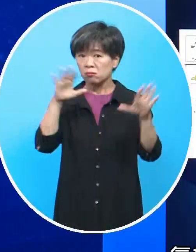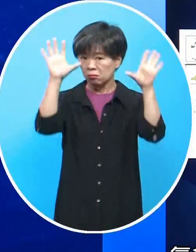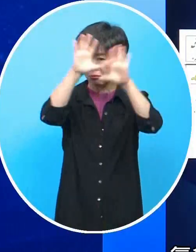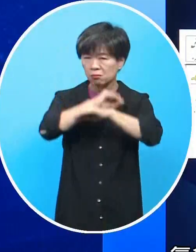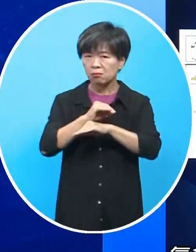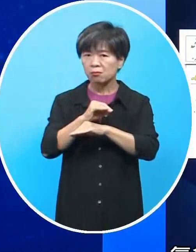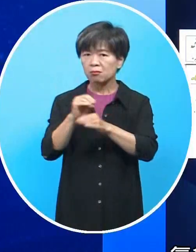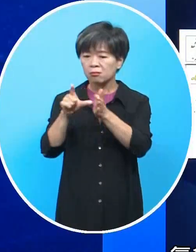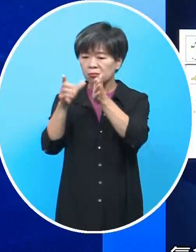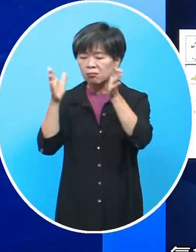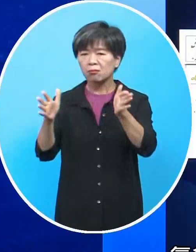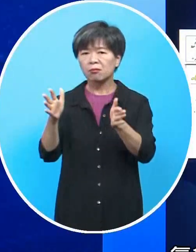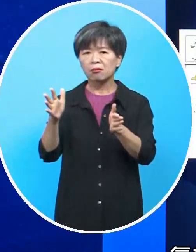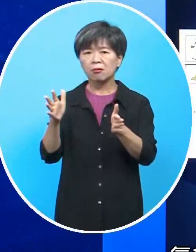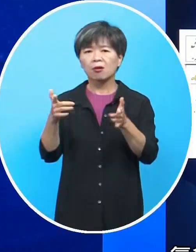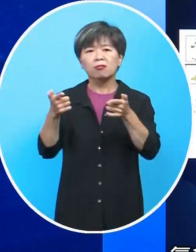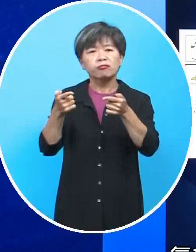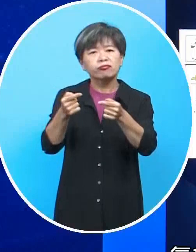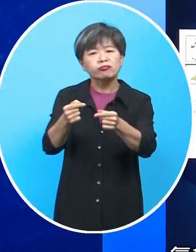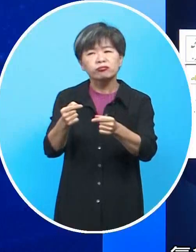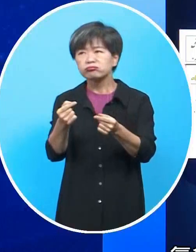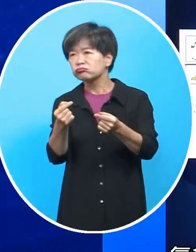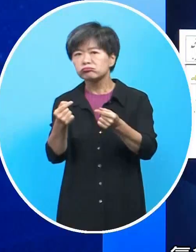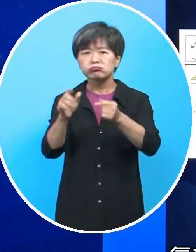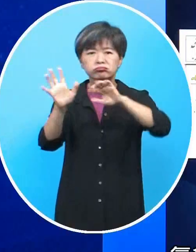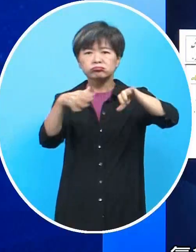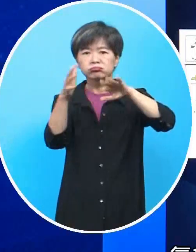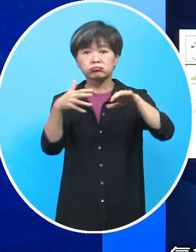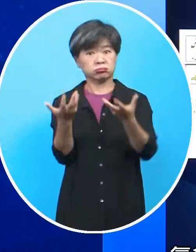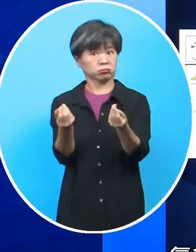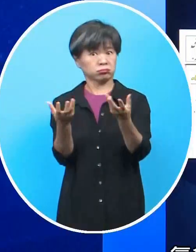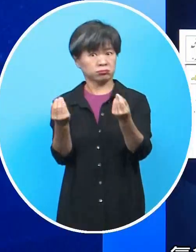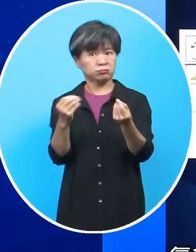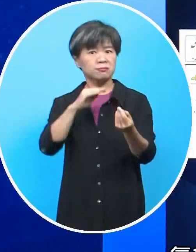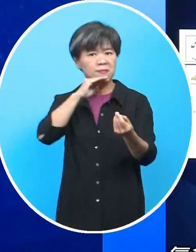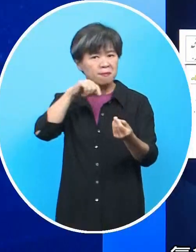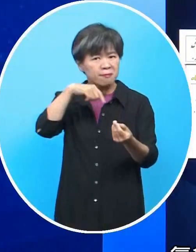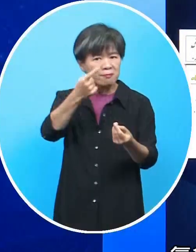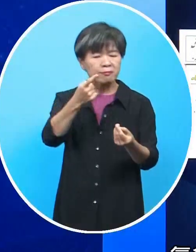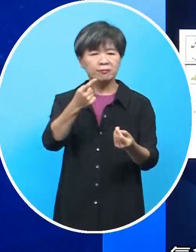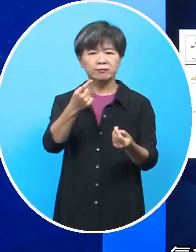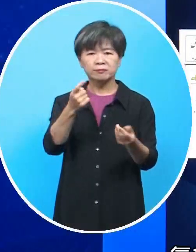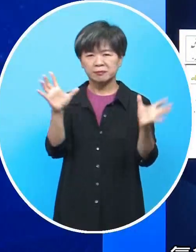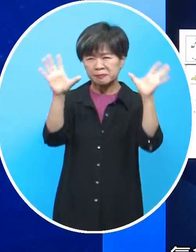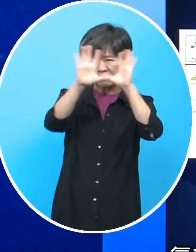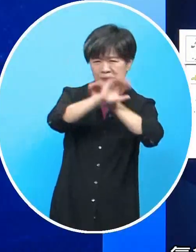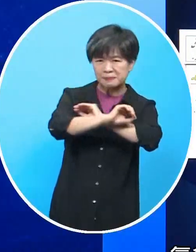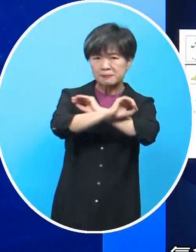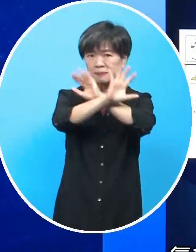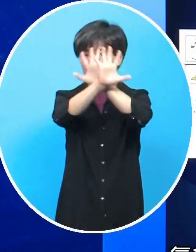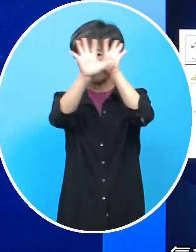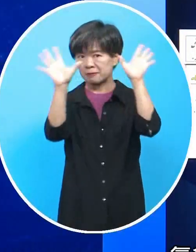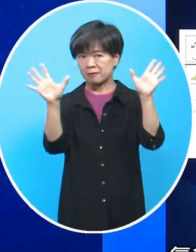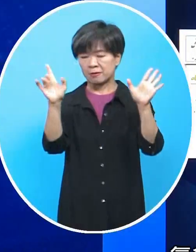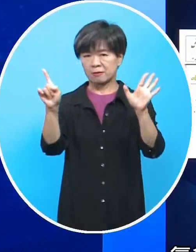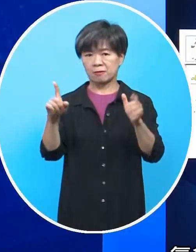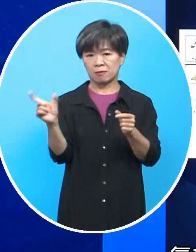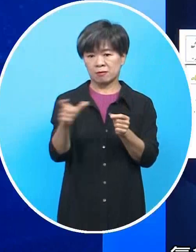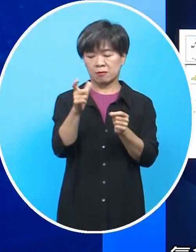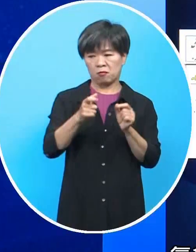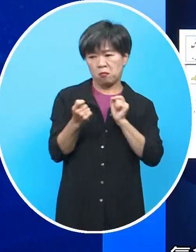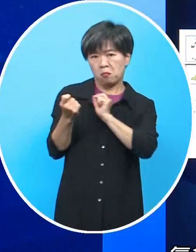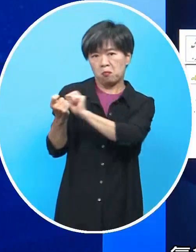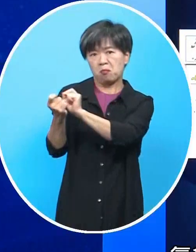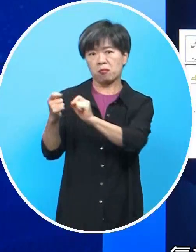一小段空档的时间，风稍微小一点点下来。不过很快的，在今天深夜到明天清晨，台风往金门靠